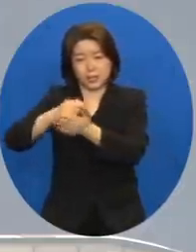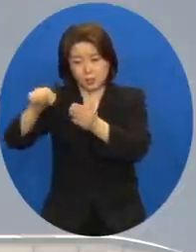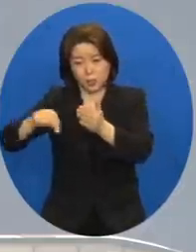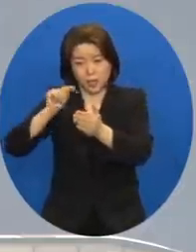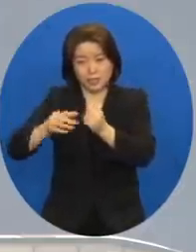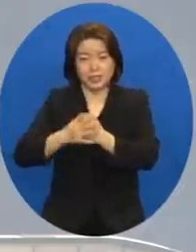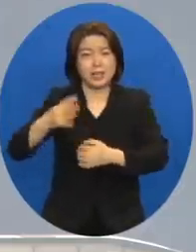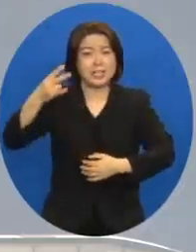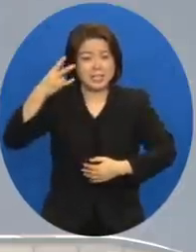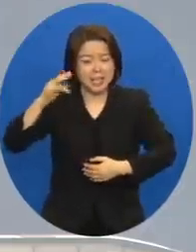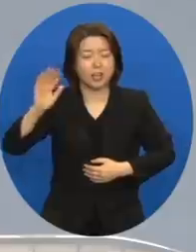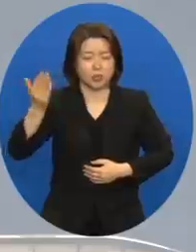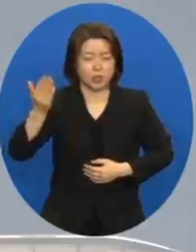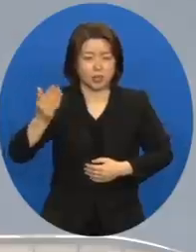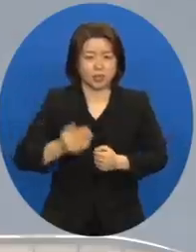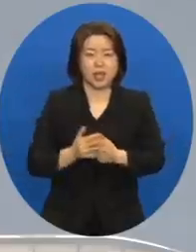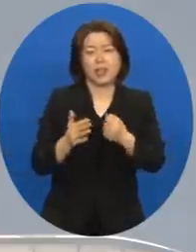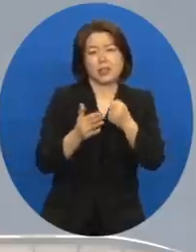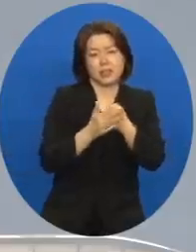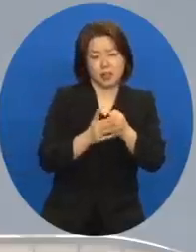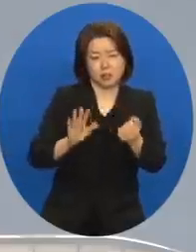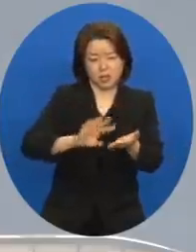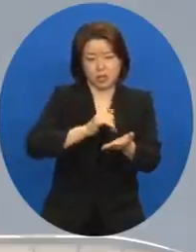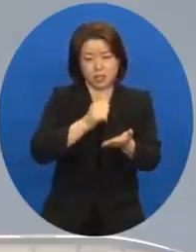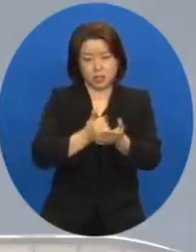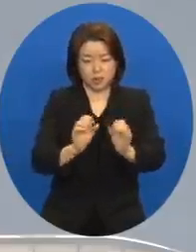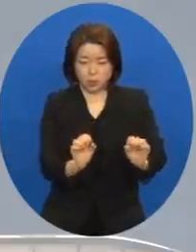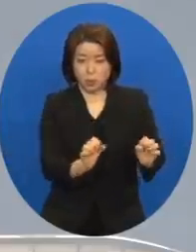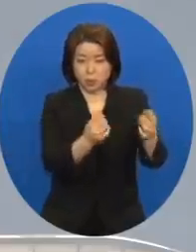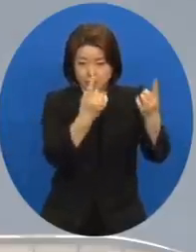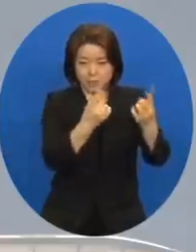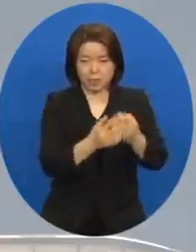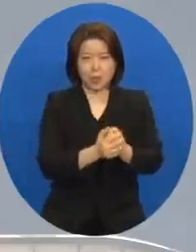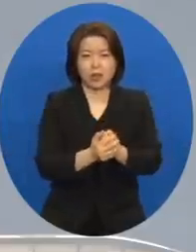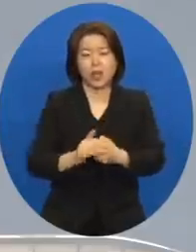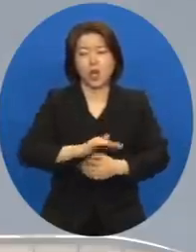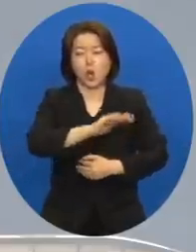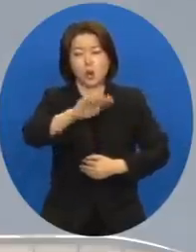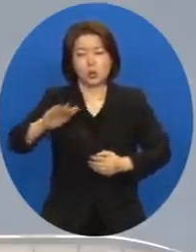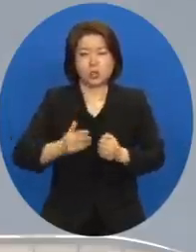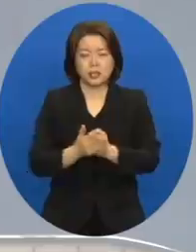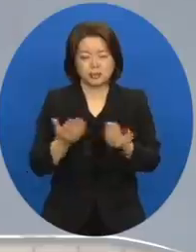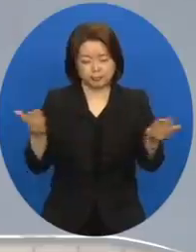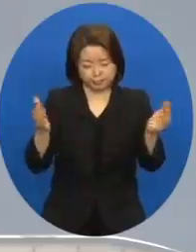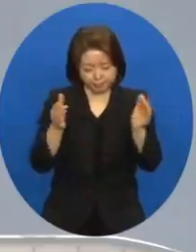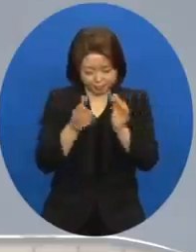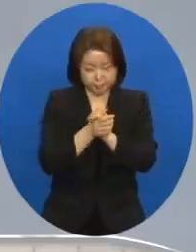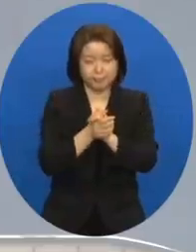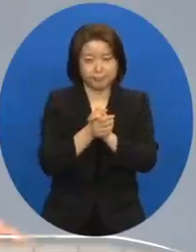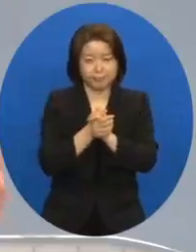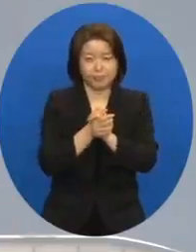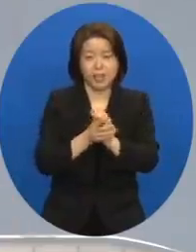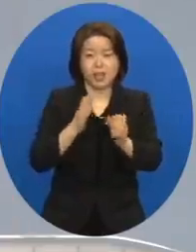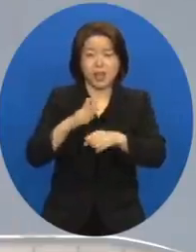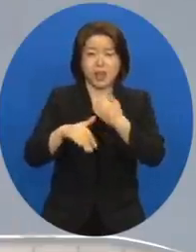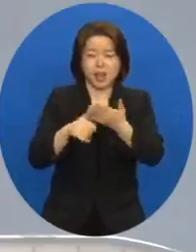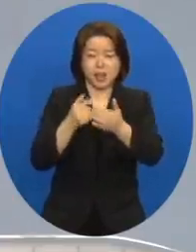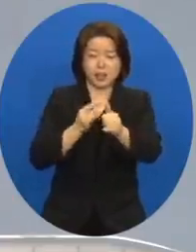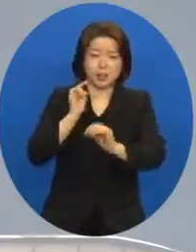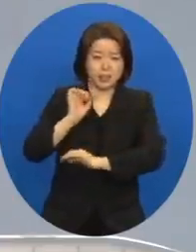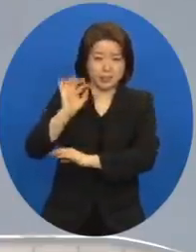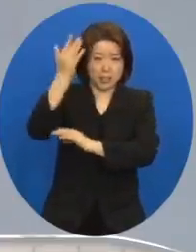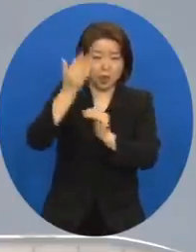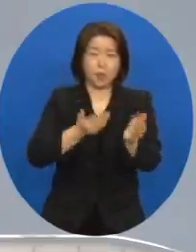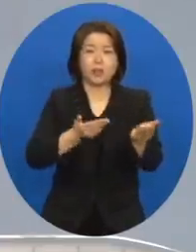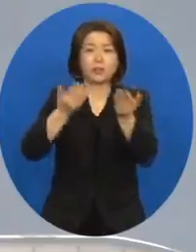이해가 됩니다 그러므로 그리스도로 말미암아 우리는 아멘 하면서 하나님께 영광을